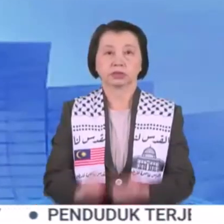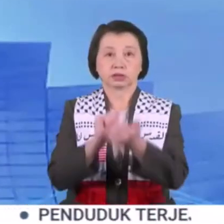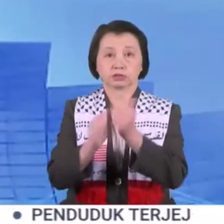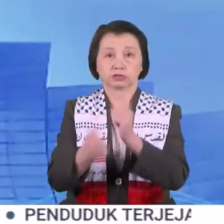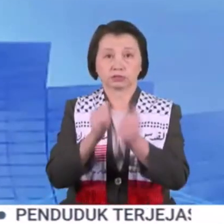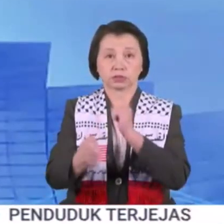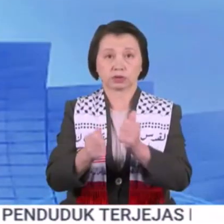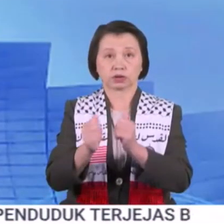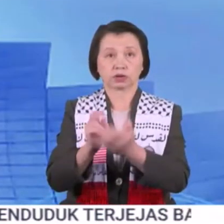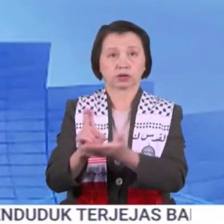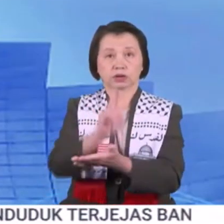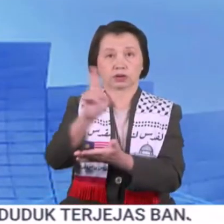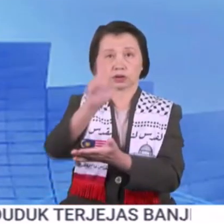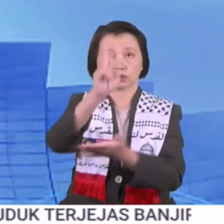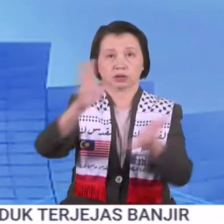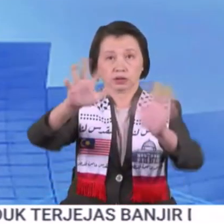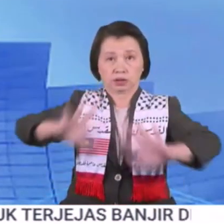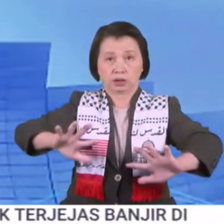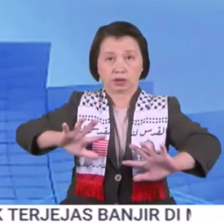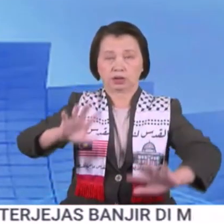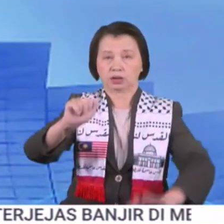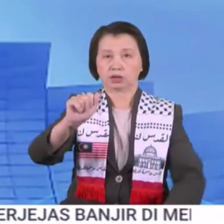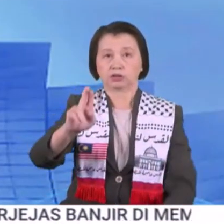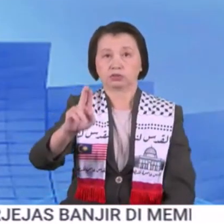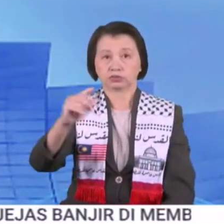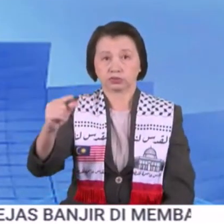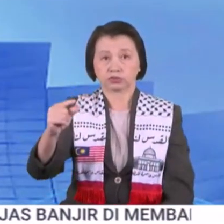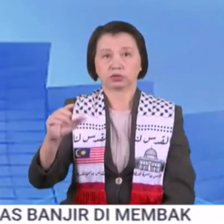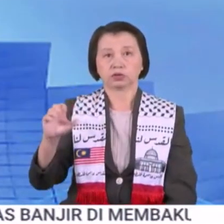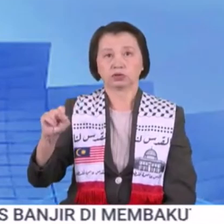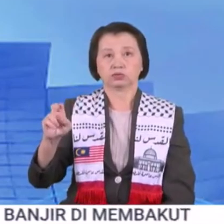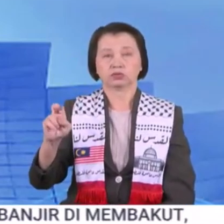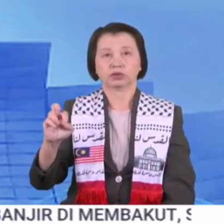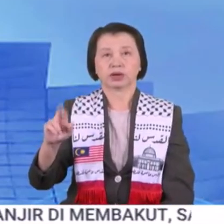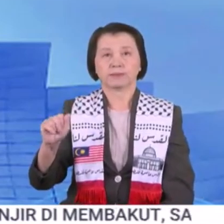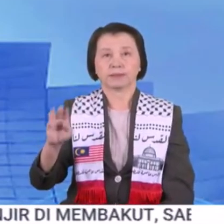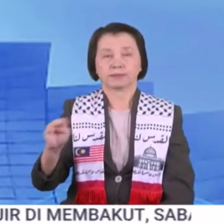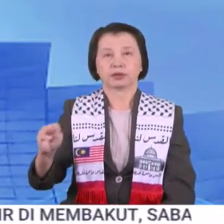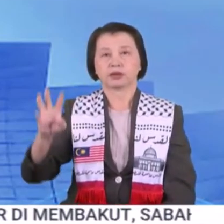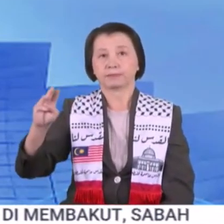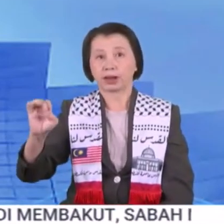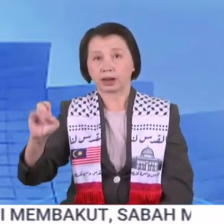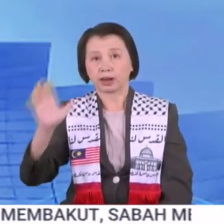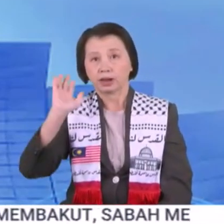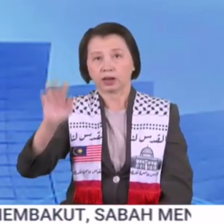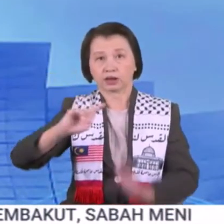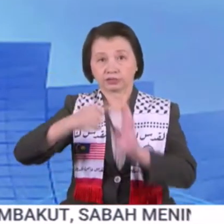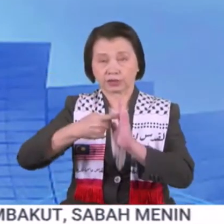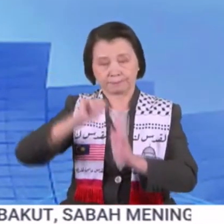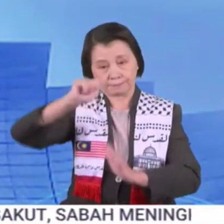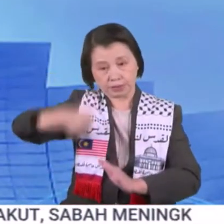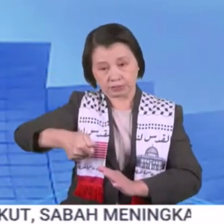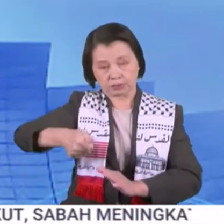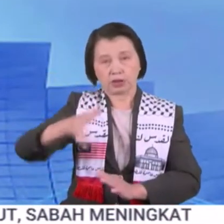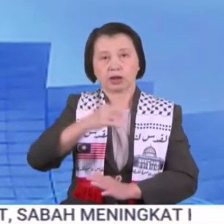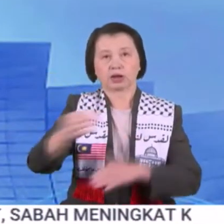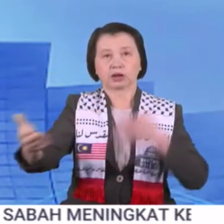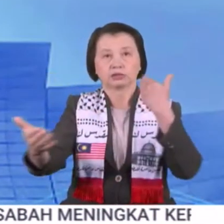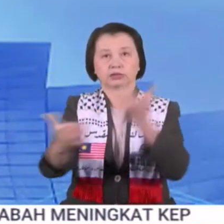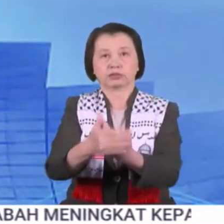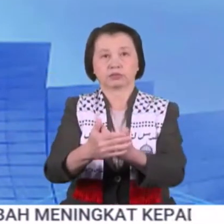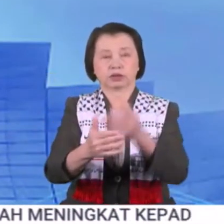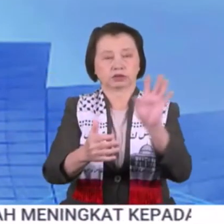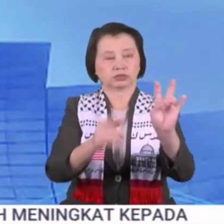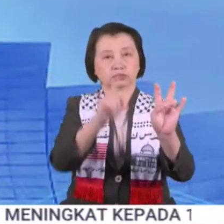Sukan Universiti ASEAN Surabaya Malang 2024 akan membuka tirainya esok dan akan berlangsung sehingga